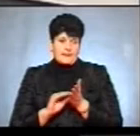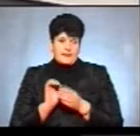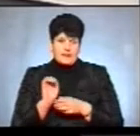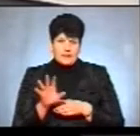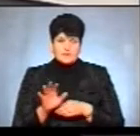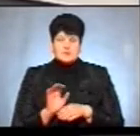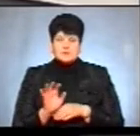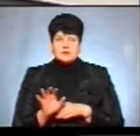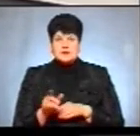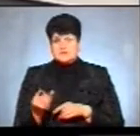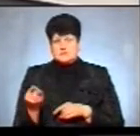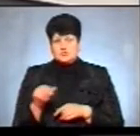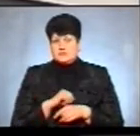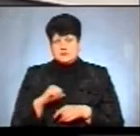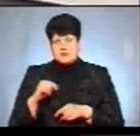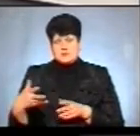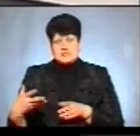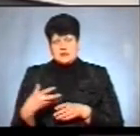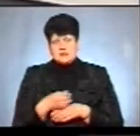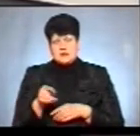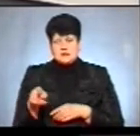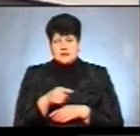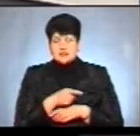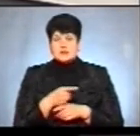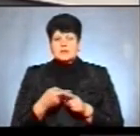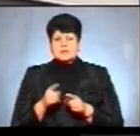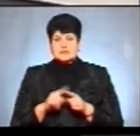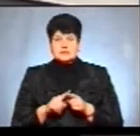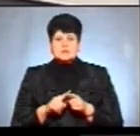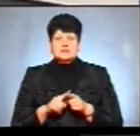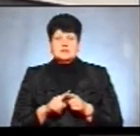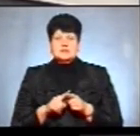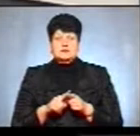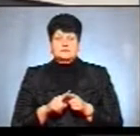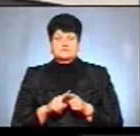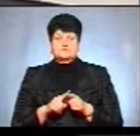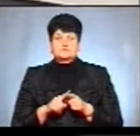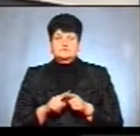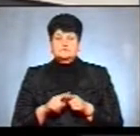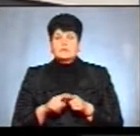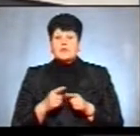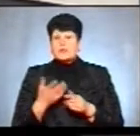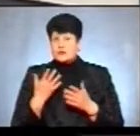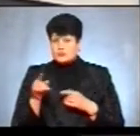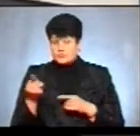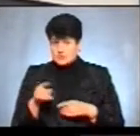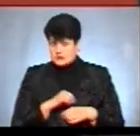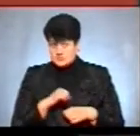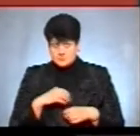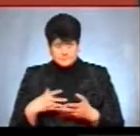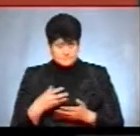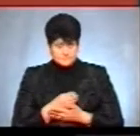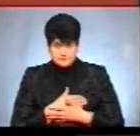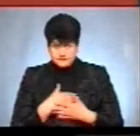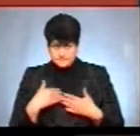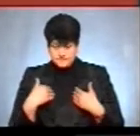для добровільної сплати цими громадянами цих завданої шкоди на колишньоохоронному середовищу. Якщо ними не буде добровільно сплачено,